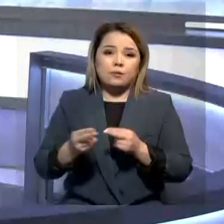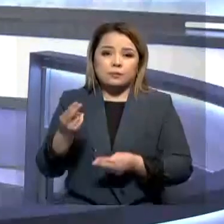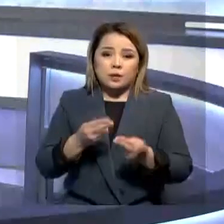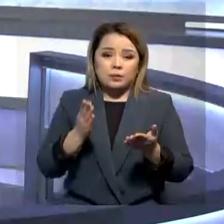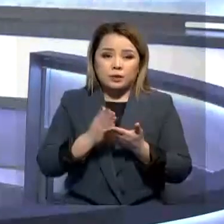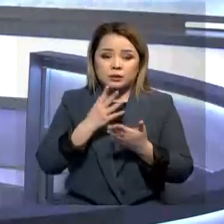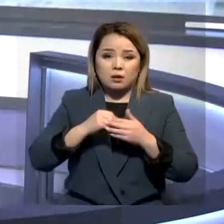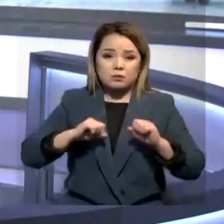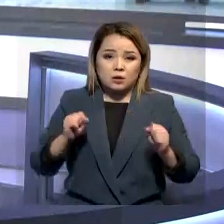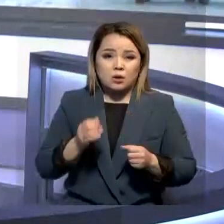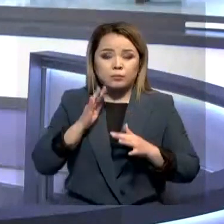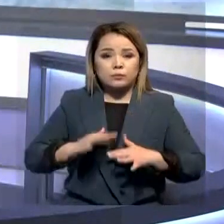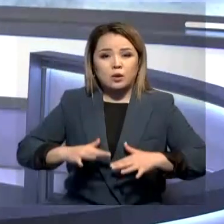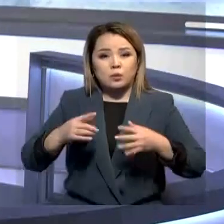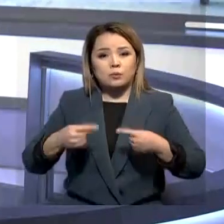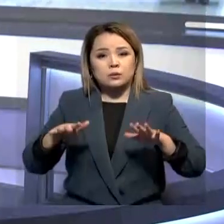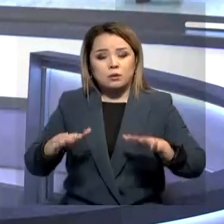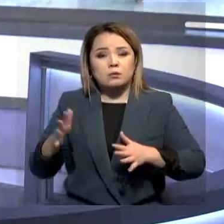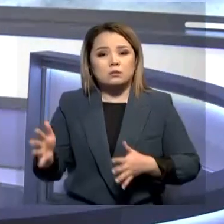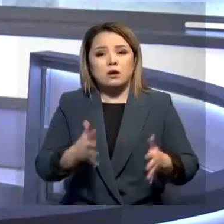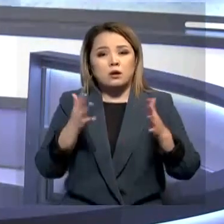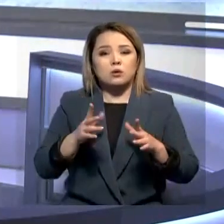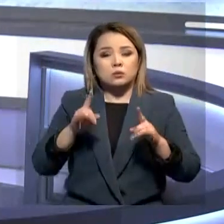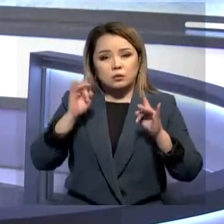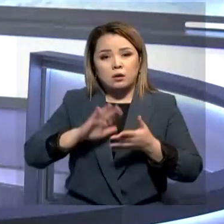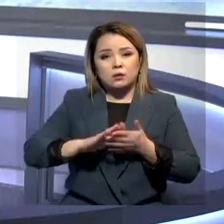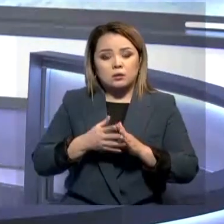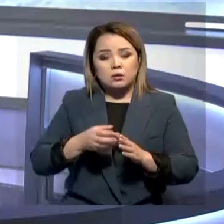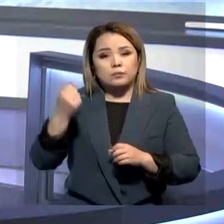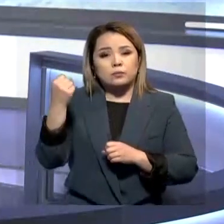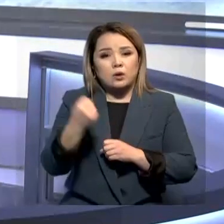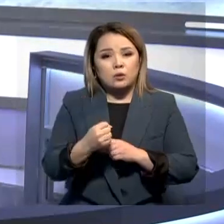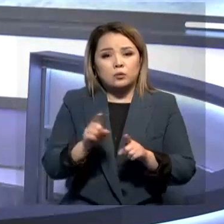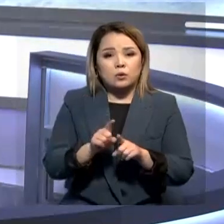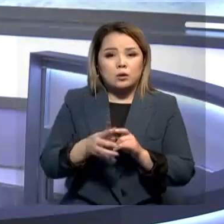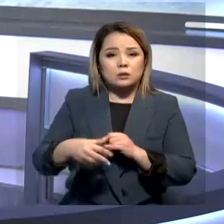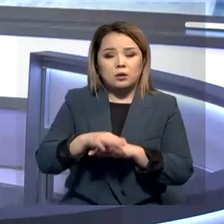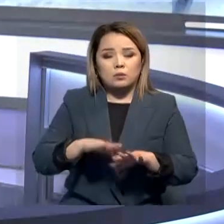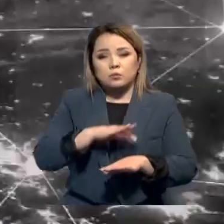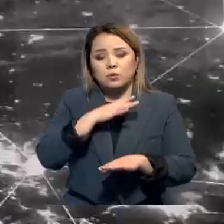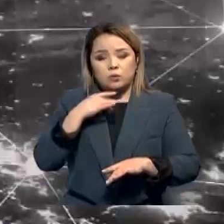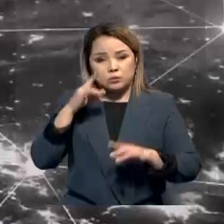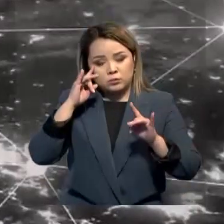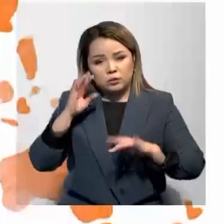бір шетінде су тасып жатыр. Дауыл тұрып, ненің астан кестеңі шығып жатқан аймақтарда бар.